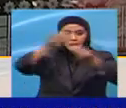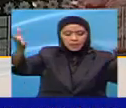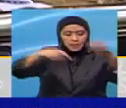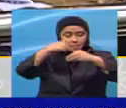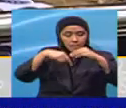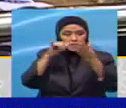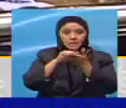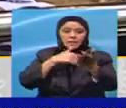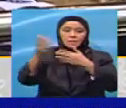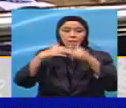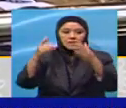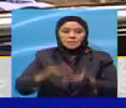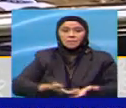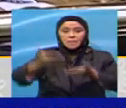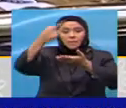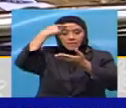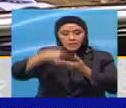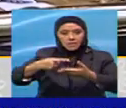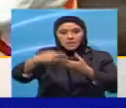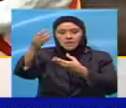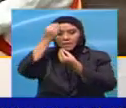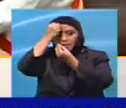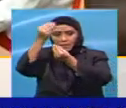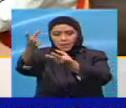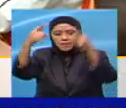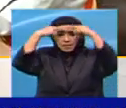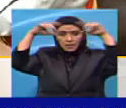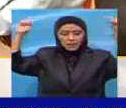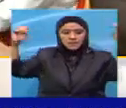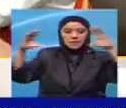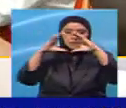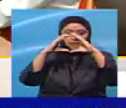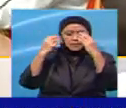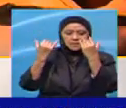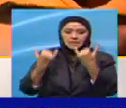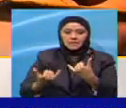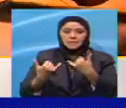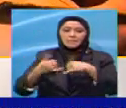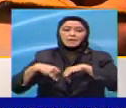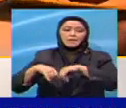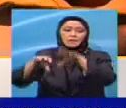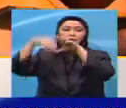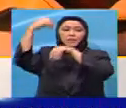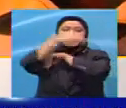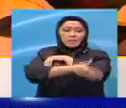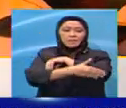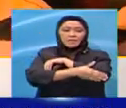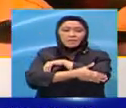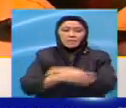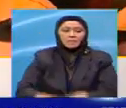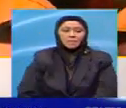dibawa ke pengetahuan presiden Parti keadilan Datuk Dr Wan Azizah yang ketika ini berada di luar negara